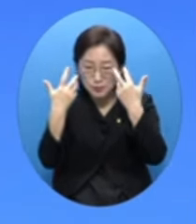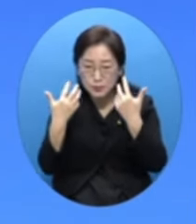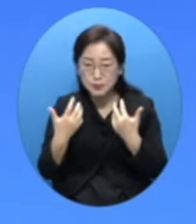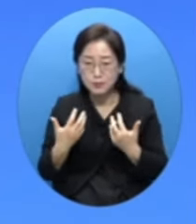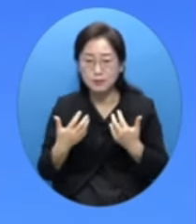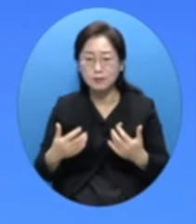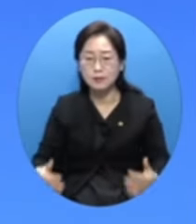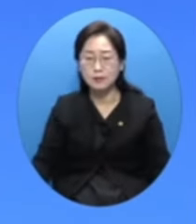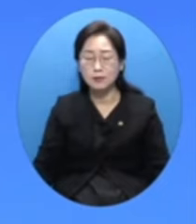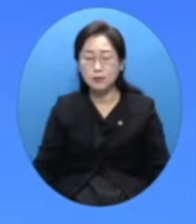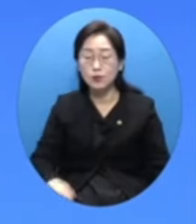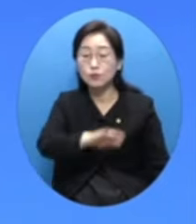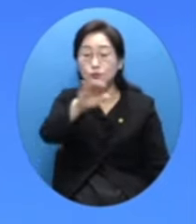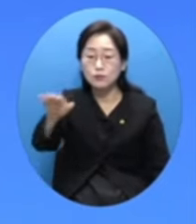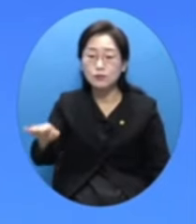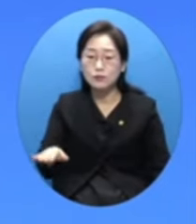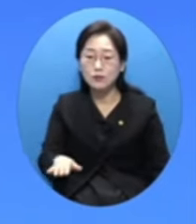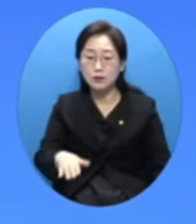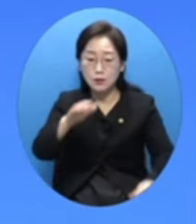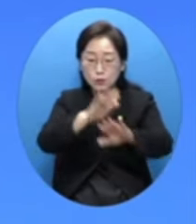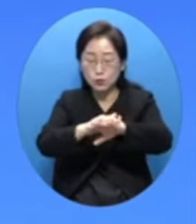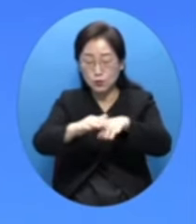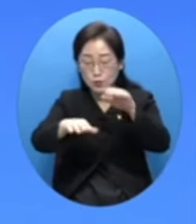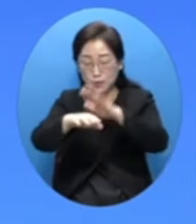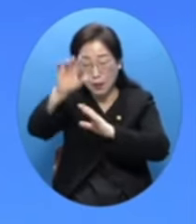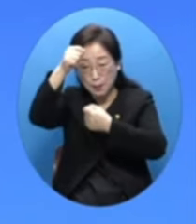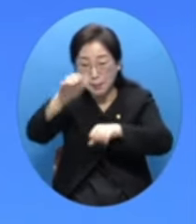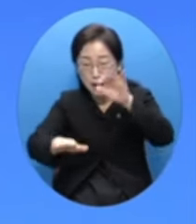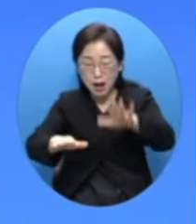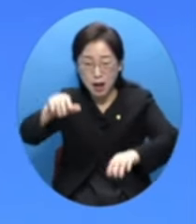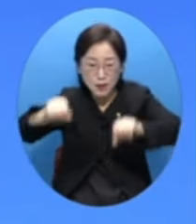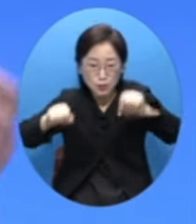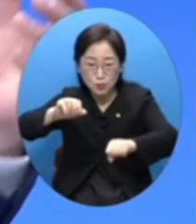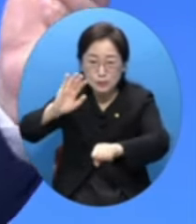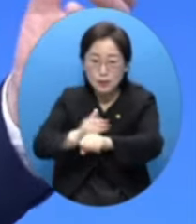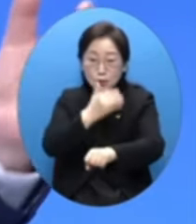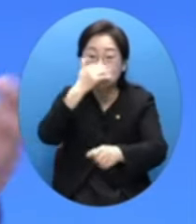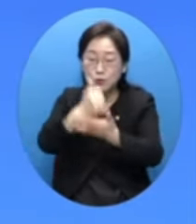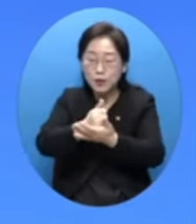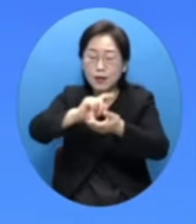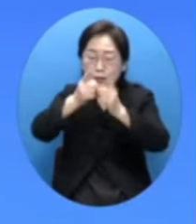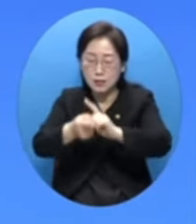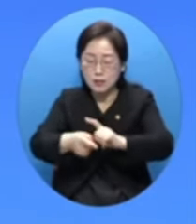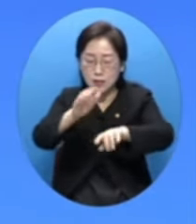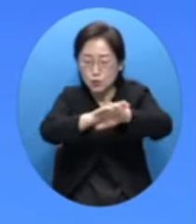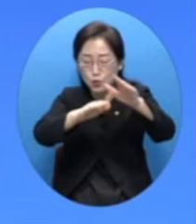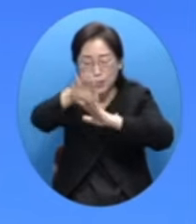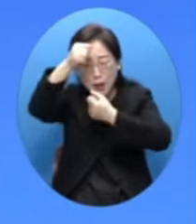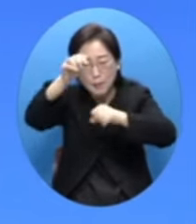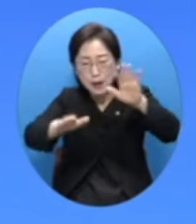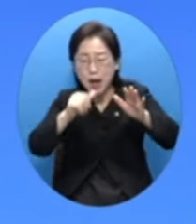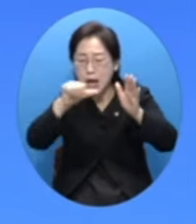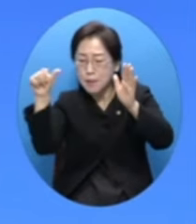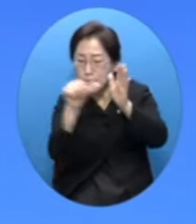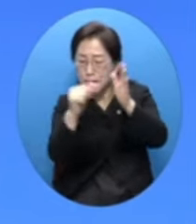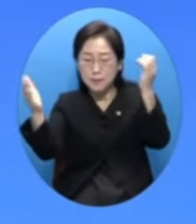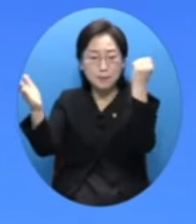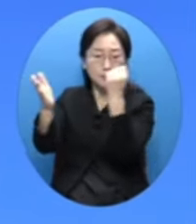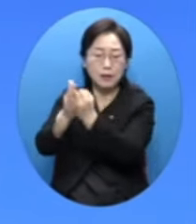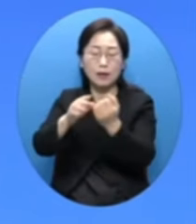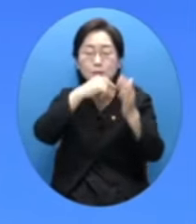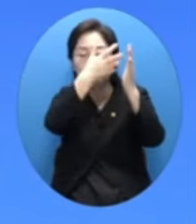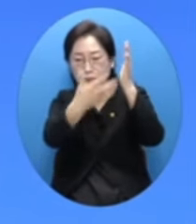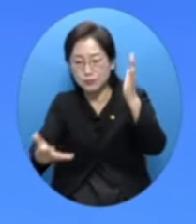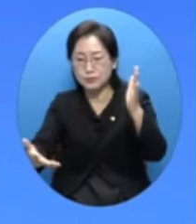흘리시고 우리의 손과 발로 우리 행위로 지은 죄를 대신하여 두 손과 발에 모시 피를